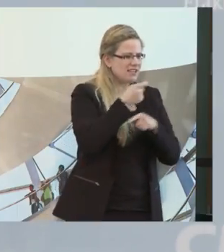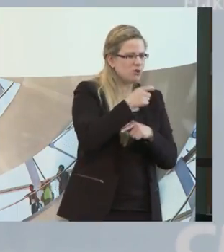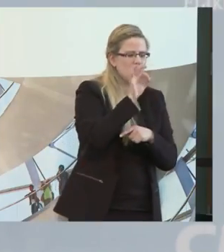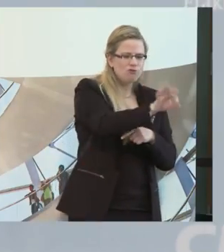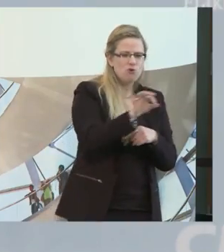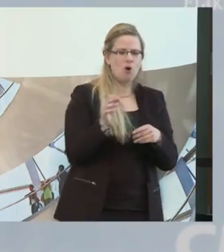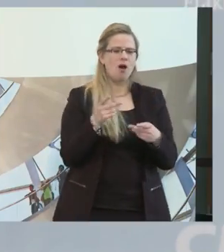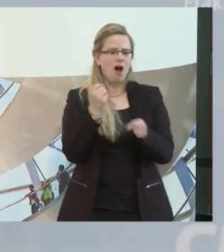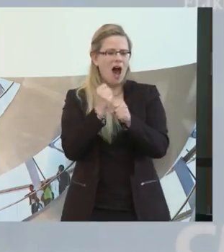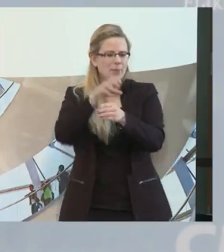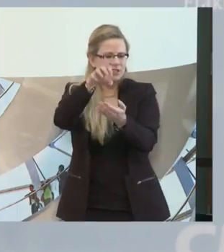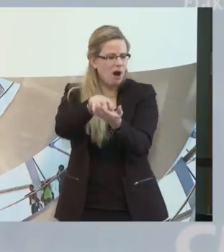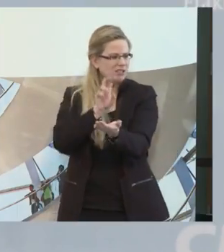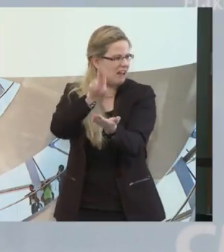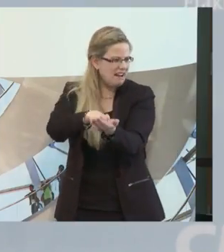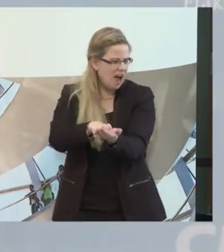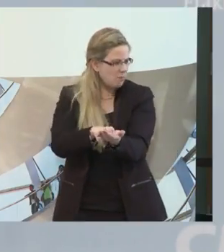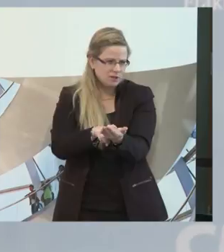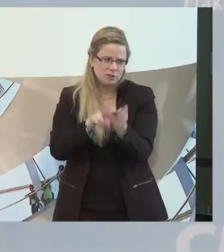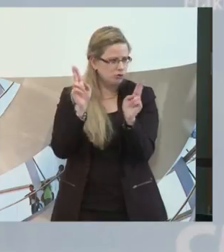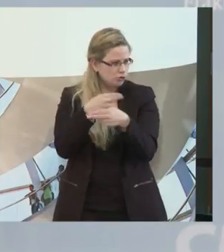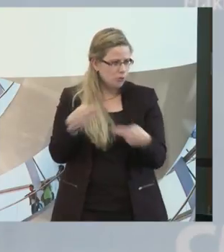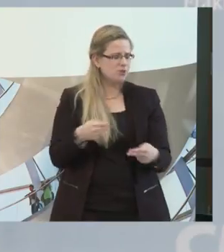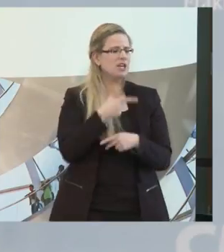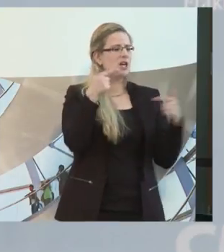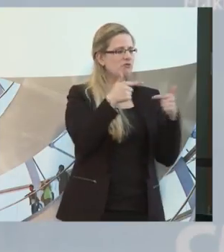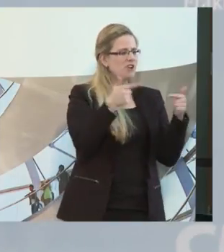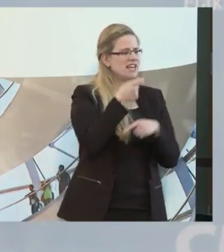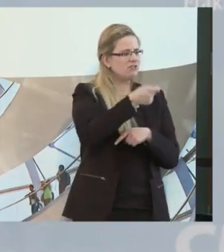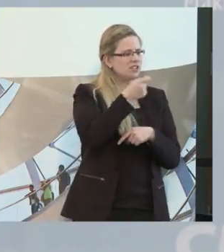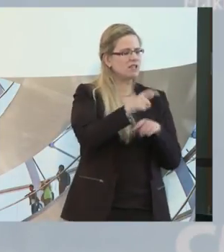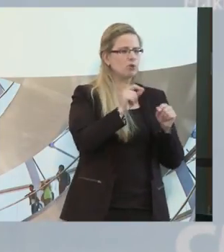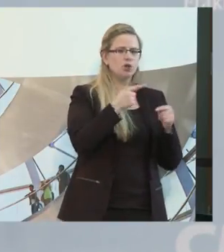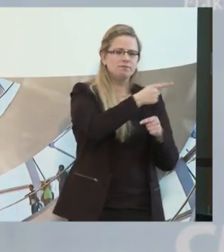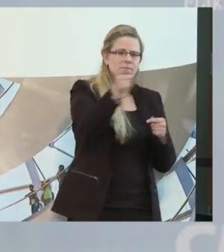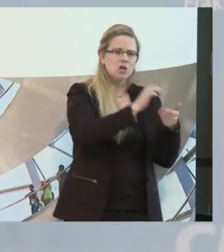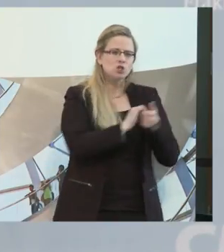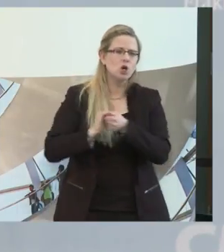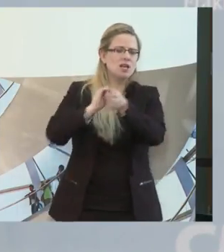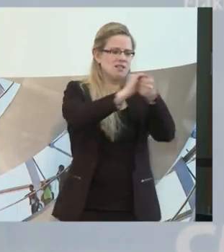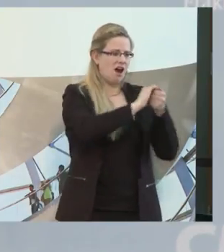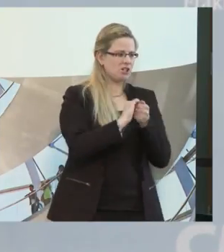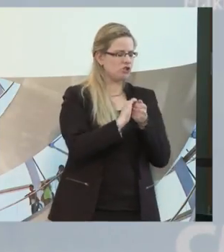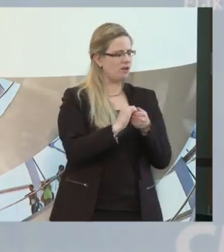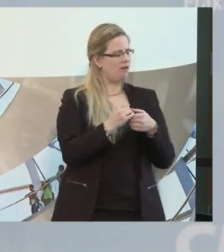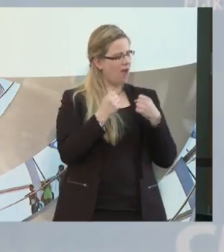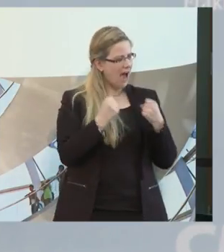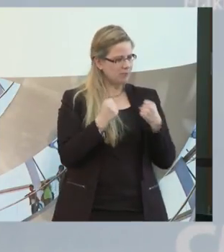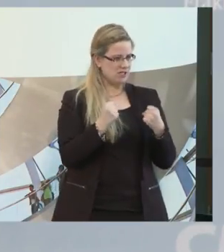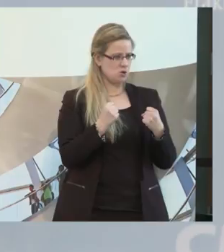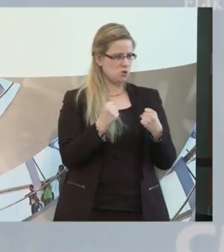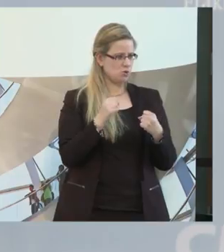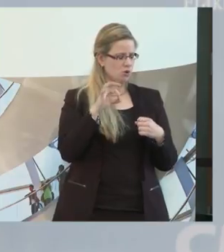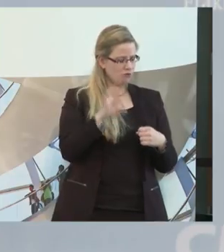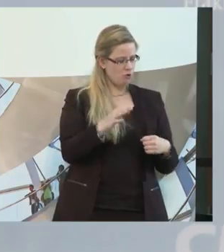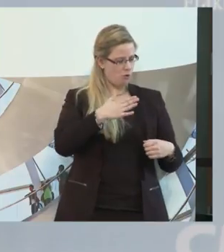sondern Pflegeversicherung ist eine ausschließliche solidarische Absicherung in einer Teilabsicherung für das Thema